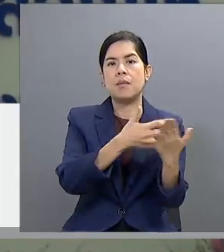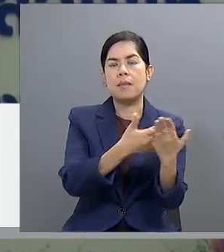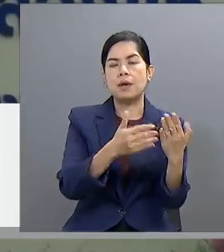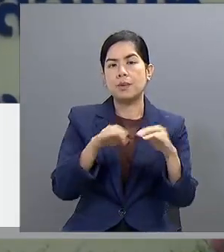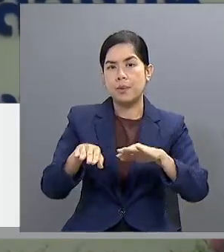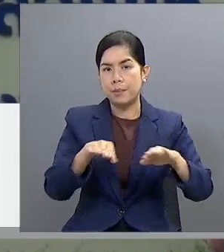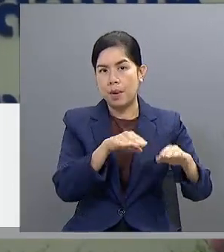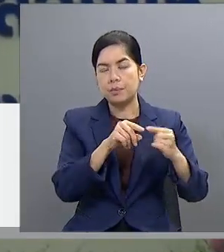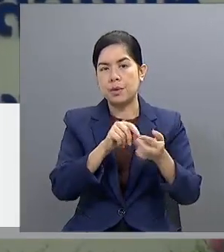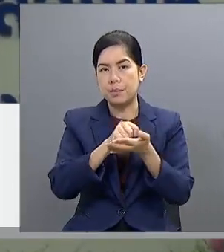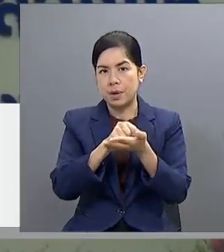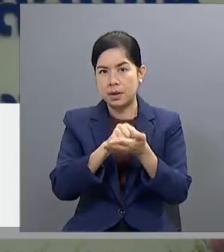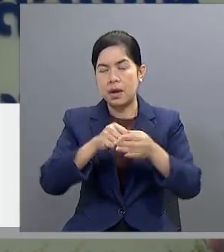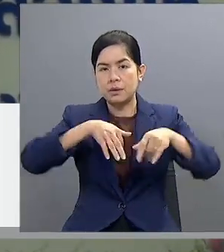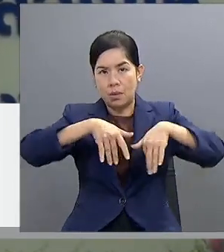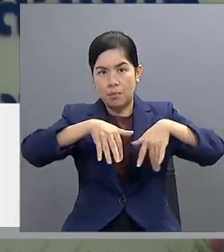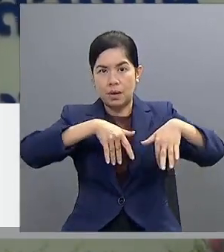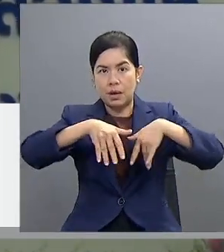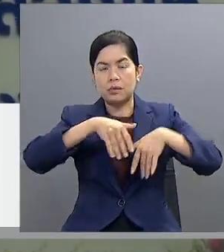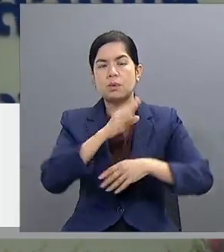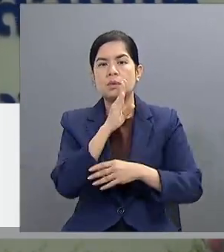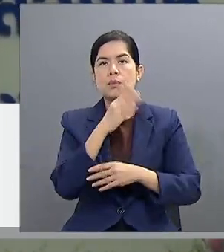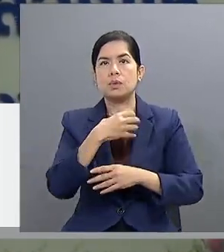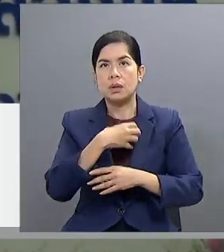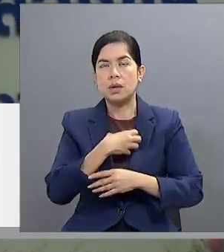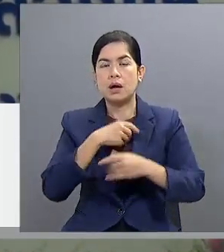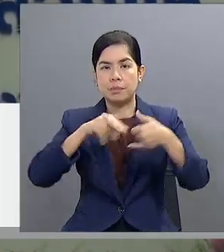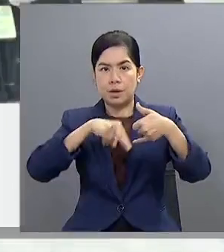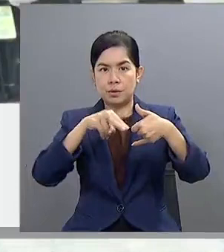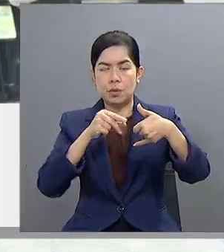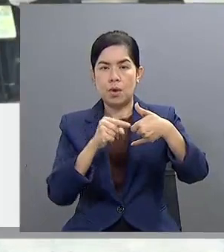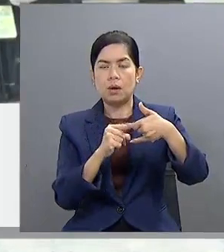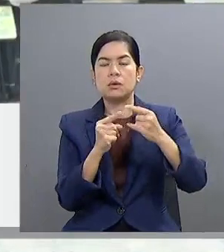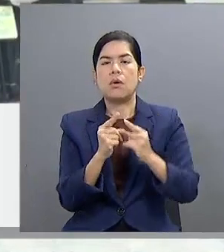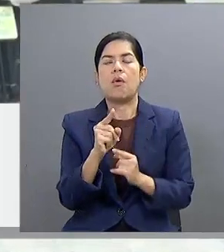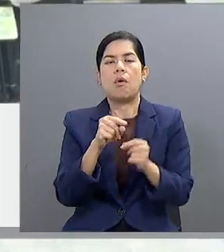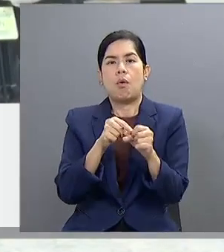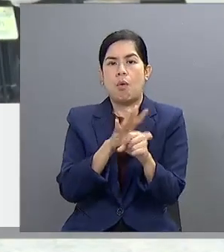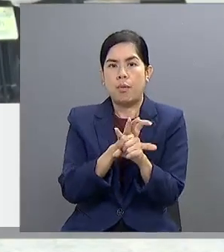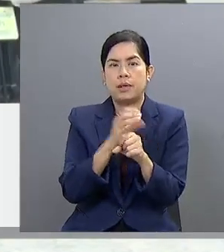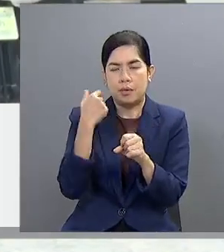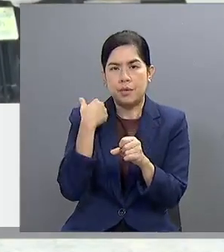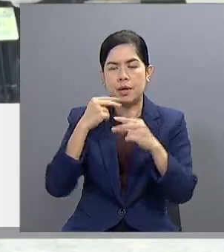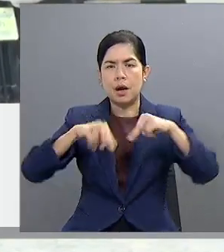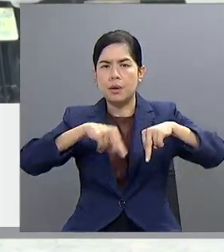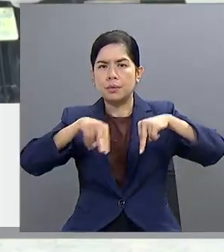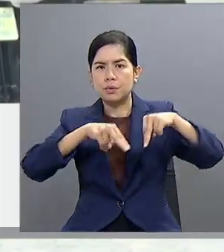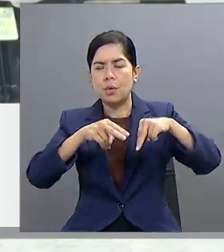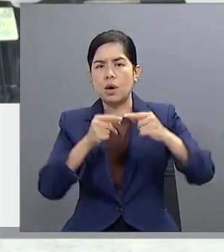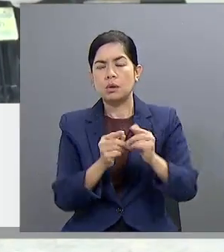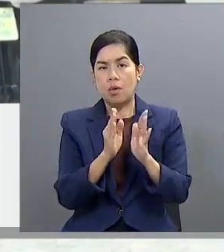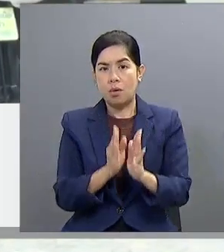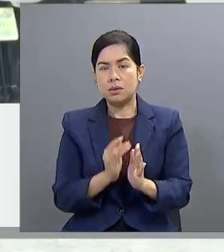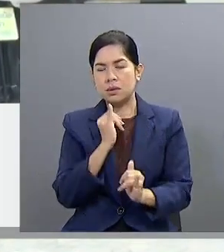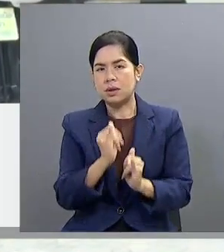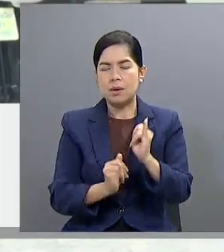กรณีที่อยากจะเข้ารับการตรวจเชื้อคม 19โดยยังคงมีการตรวจคัดกรองคนที่ใช้บริการอย่างเข้มข้นนะคะถึงแม้ว่า